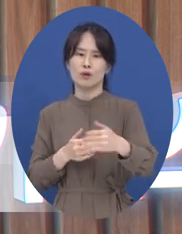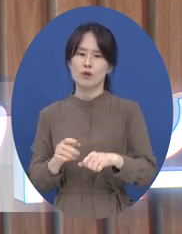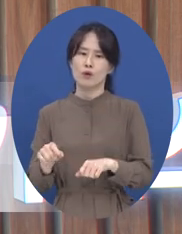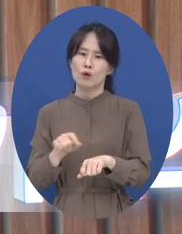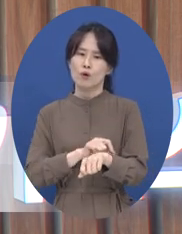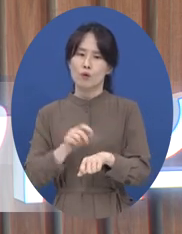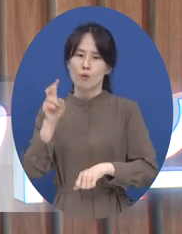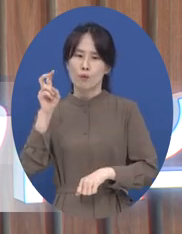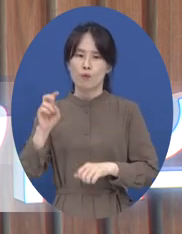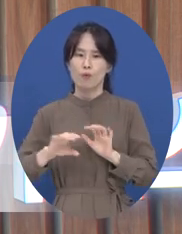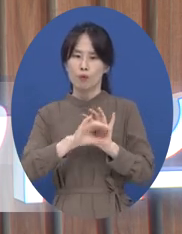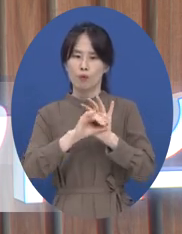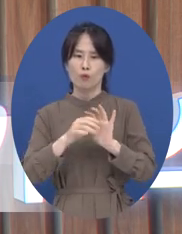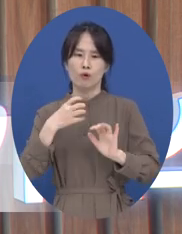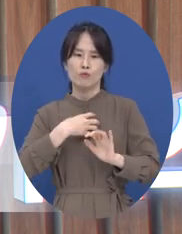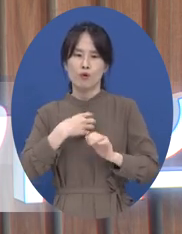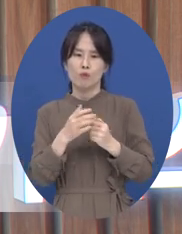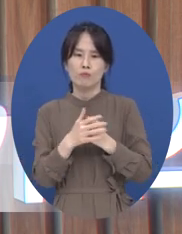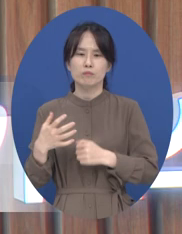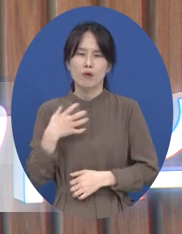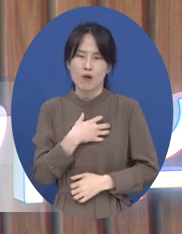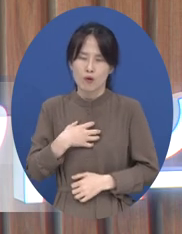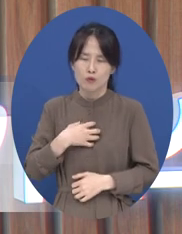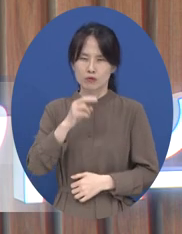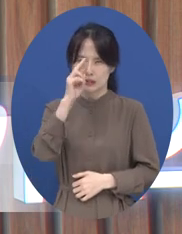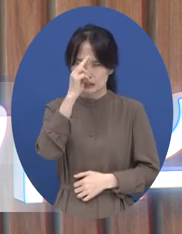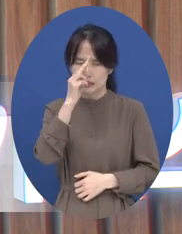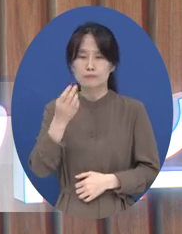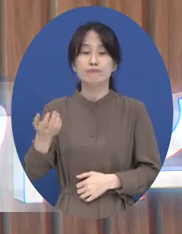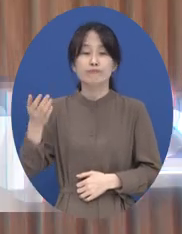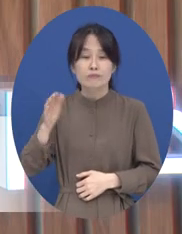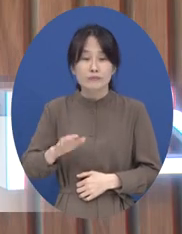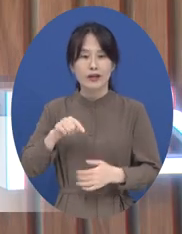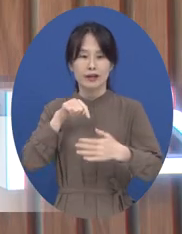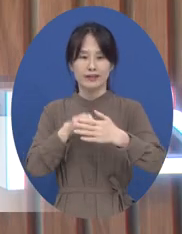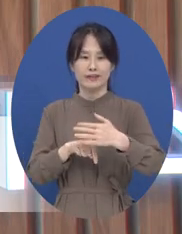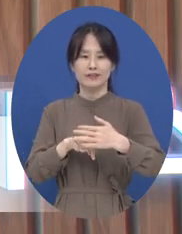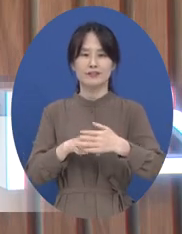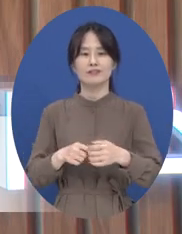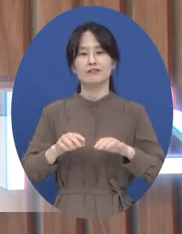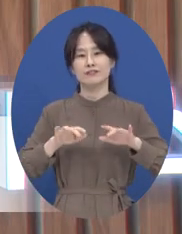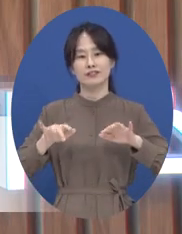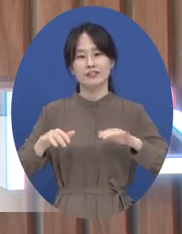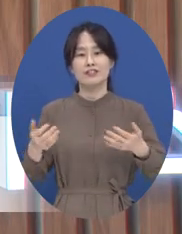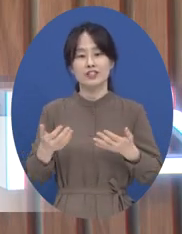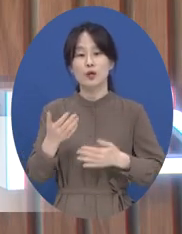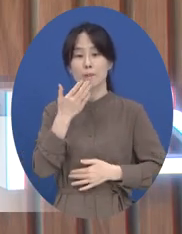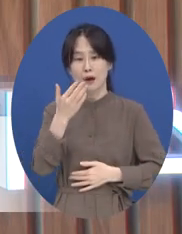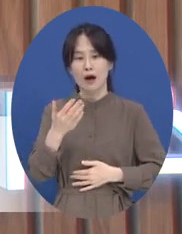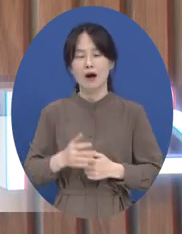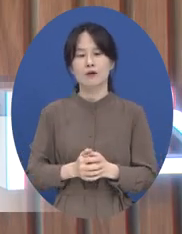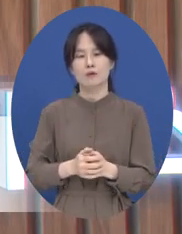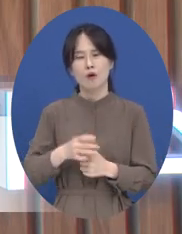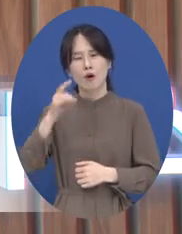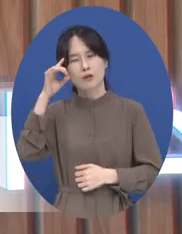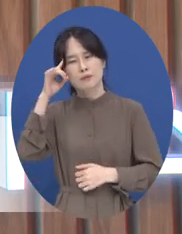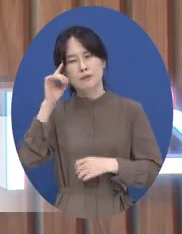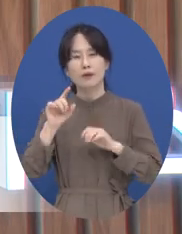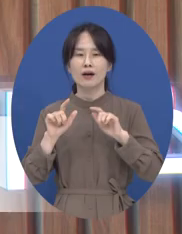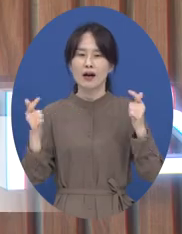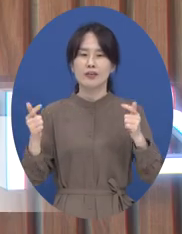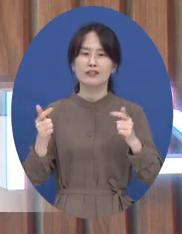커 랄라 이후에 불안 걱정 근심 있는데 여기서는 당 업을 할 수 있고 무려 1시간이 아니라 오히려